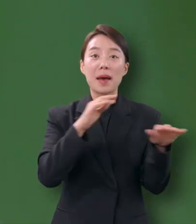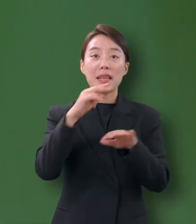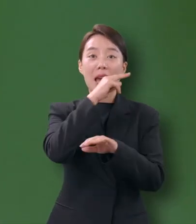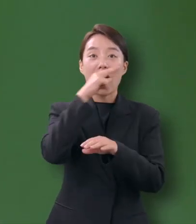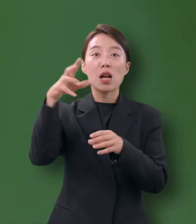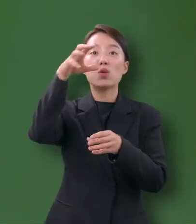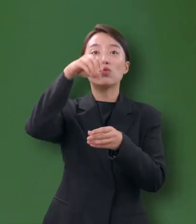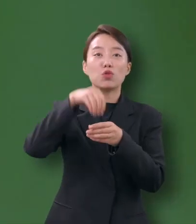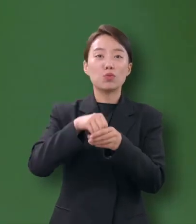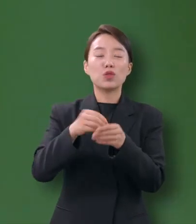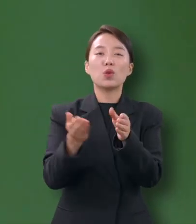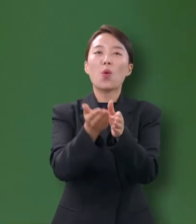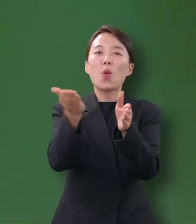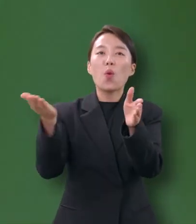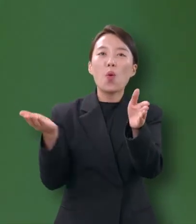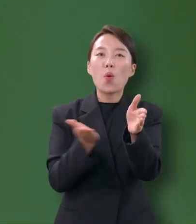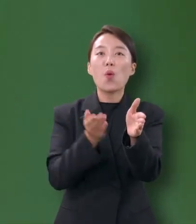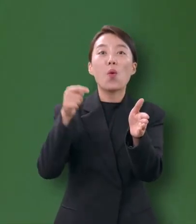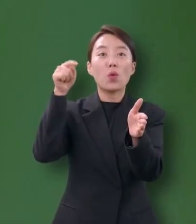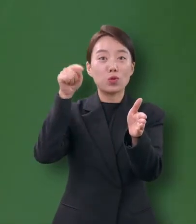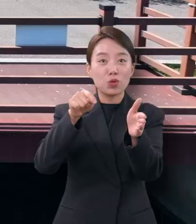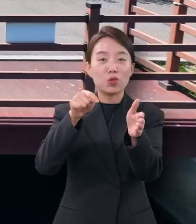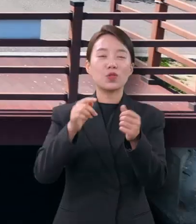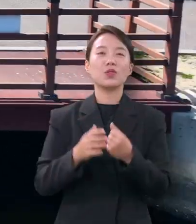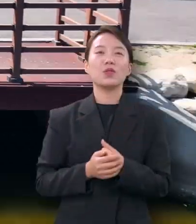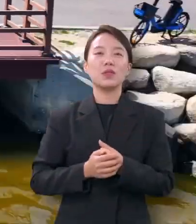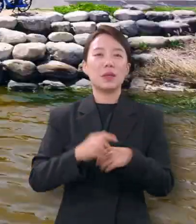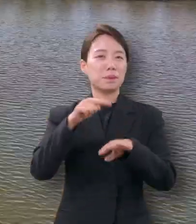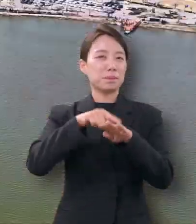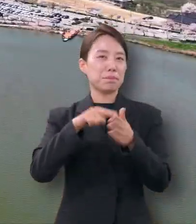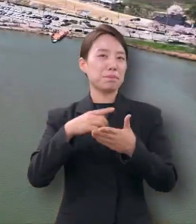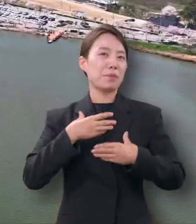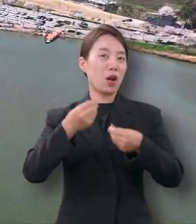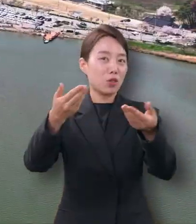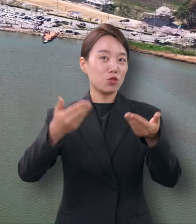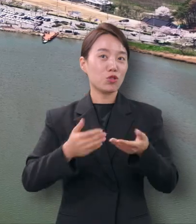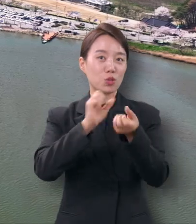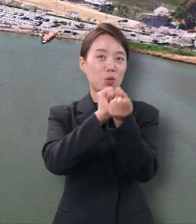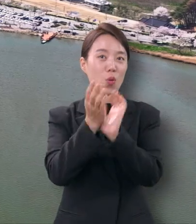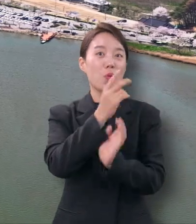바다향을 품은 아름다운 호수, 힐링 가득한